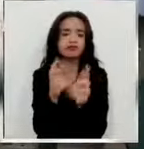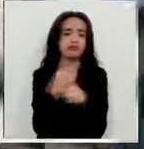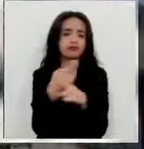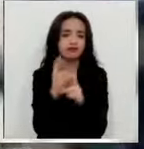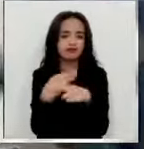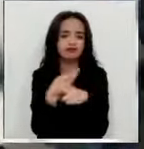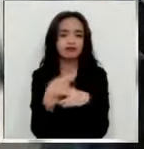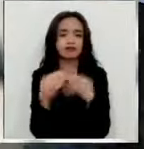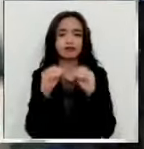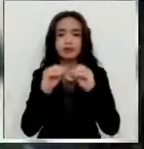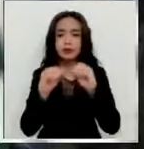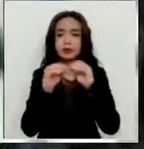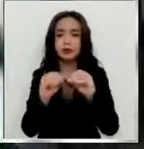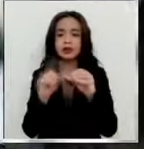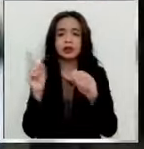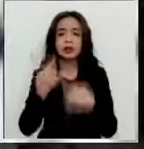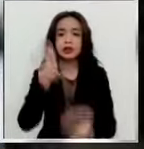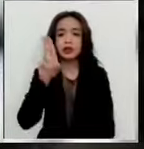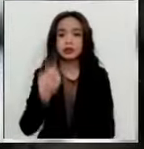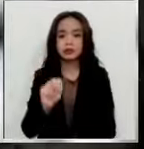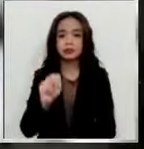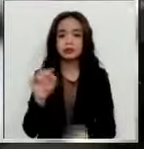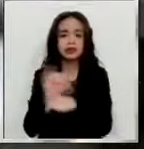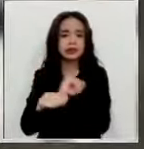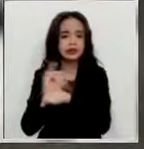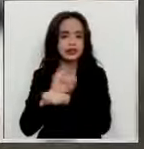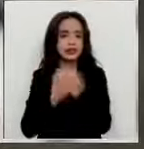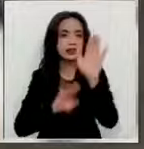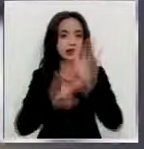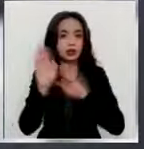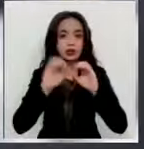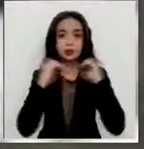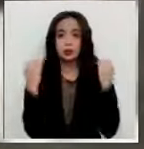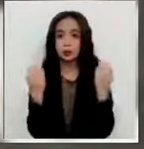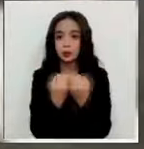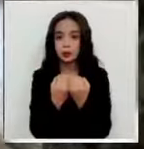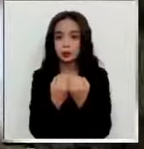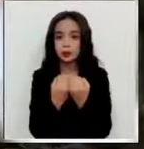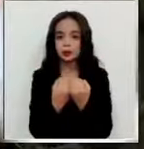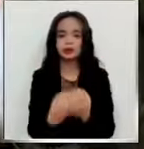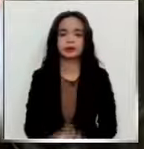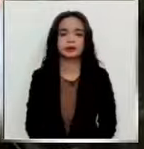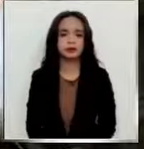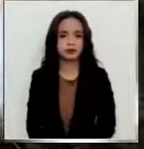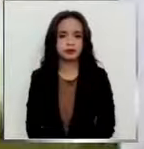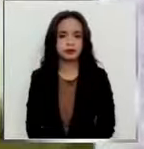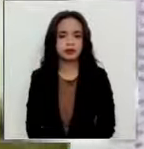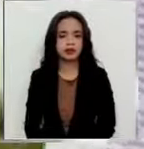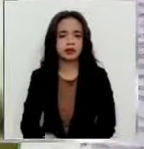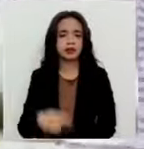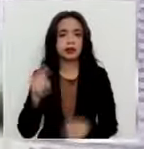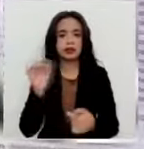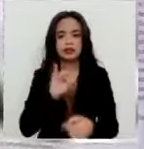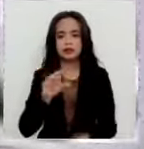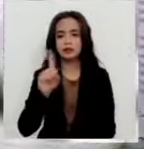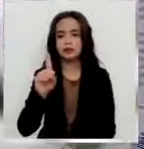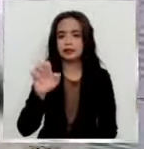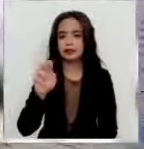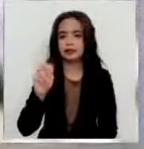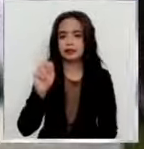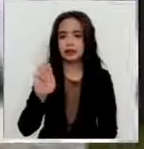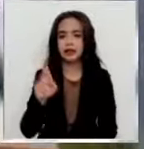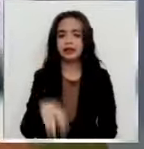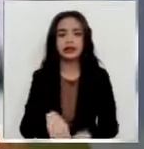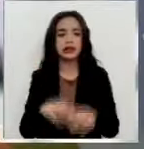ng United Nations Industrial Development Organization o UNIDO at ng DENR. Nagbukas din sila